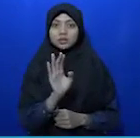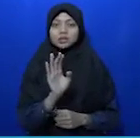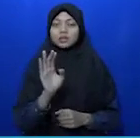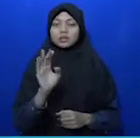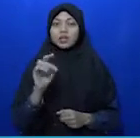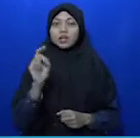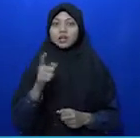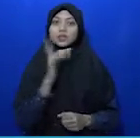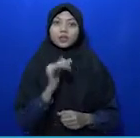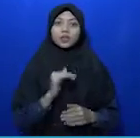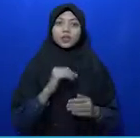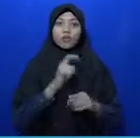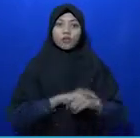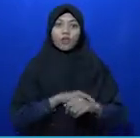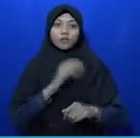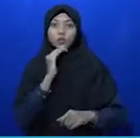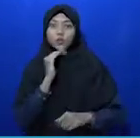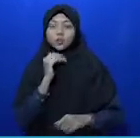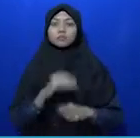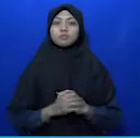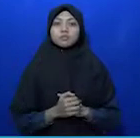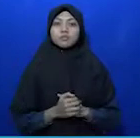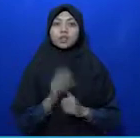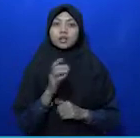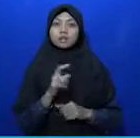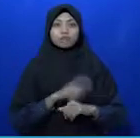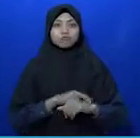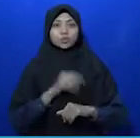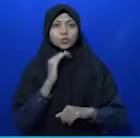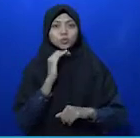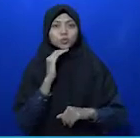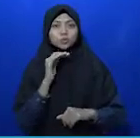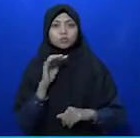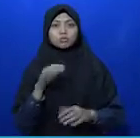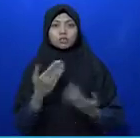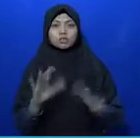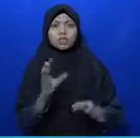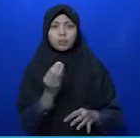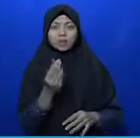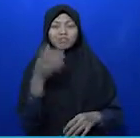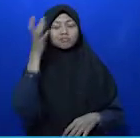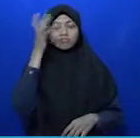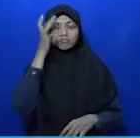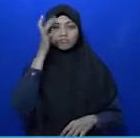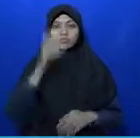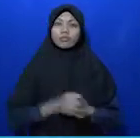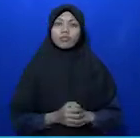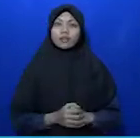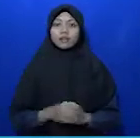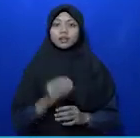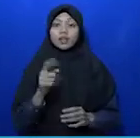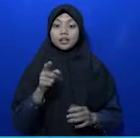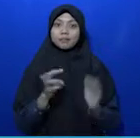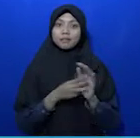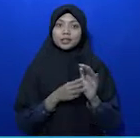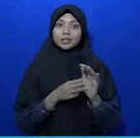mesti ada jeda, Pak. Ada jeda. Ada mesti post mayor. Gak tahu selesainya kapan itu. Sekarang kita misalnya punya masalah